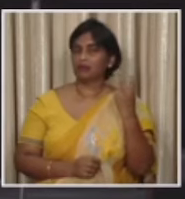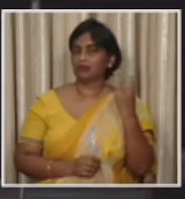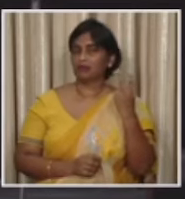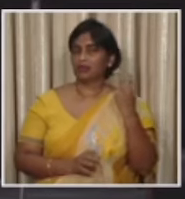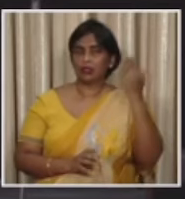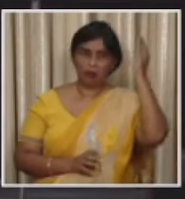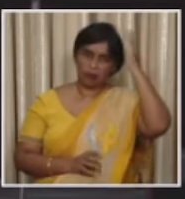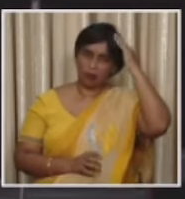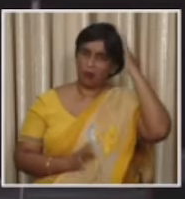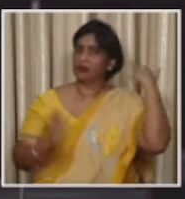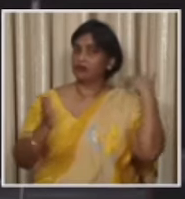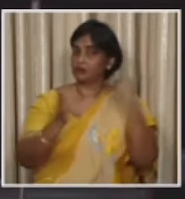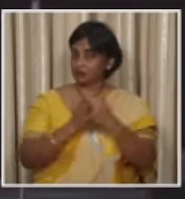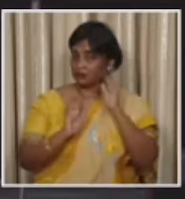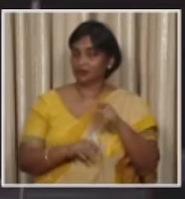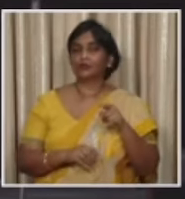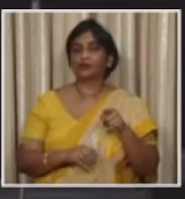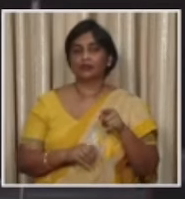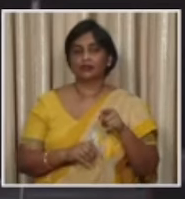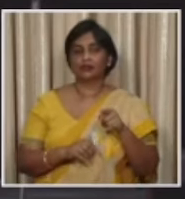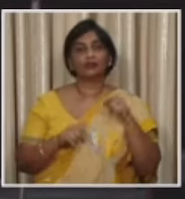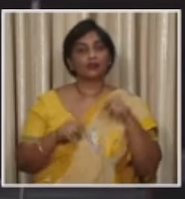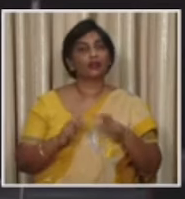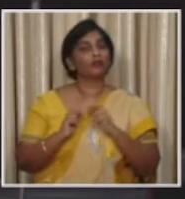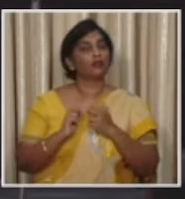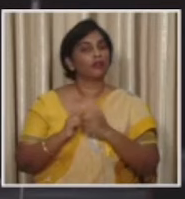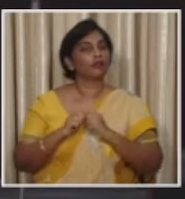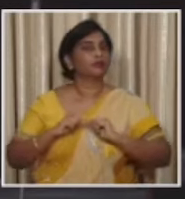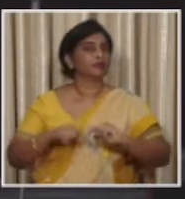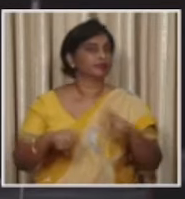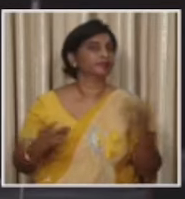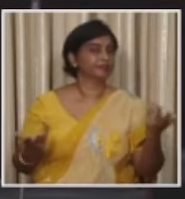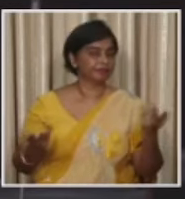2000 මුල දශකයේ සිදු වුණා නම් මේ අරමුදයට අපි ගමන් කරන්න.